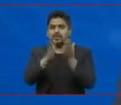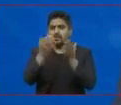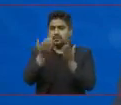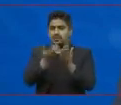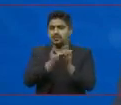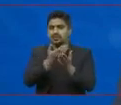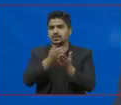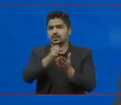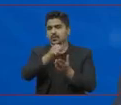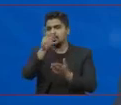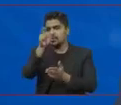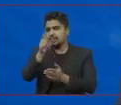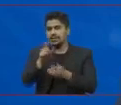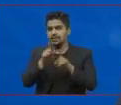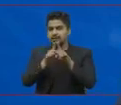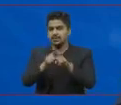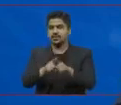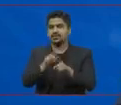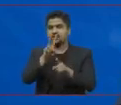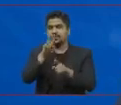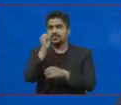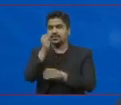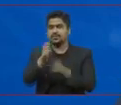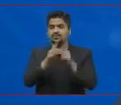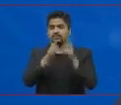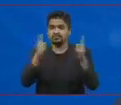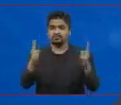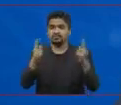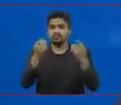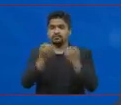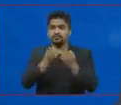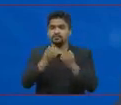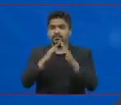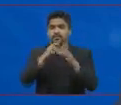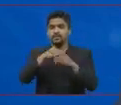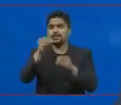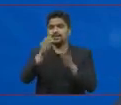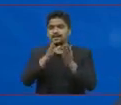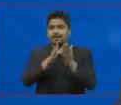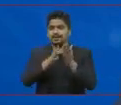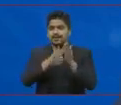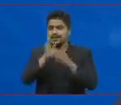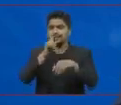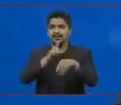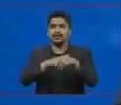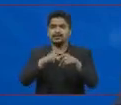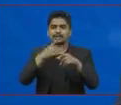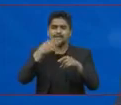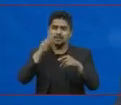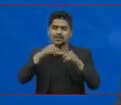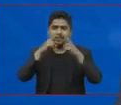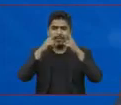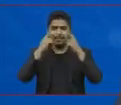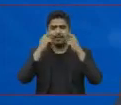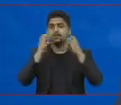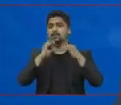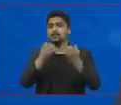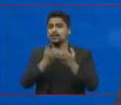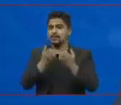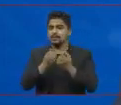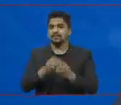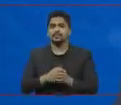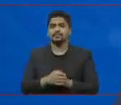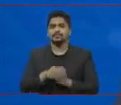बच्न अर्को व्यक्तिसँग कम्तीमा 2 मिटर दूरी कायम गर्ने, घरबाट बाहिर जाँदा अनिवार्य रूपमा सही तरिकाले मास्क